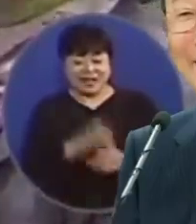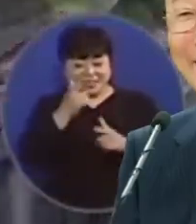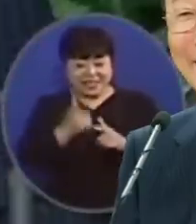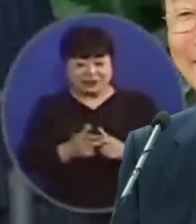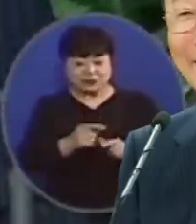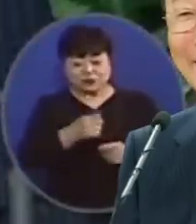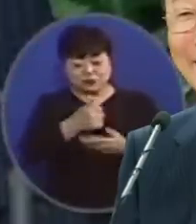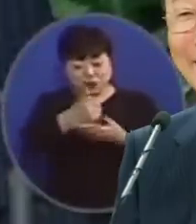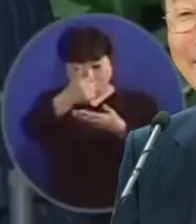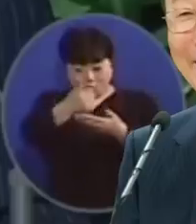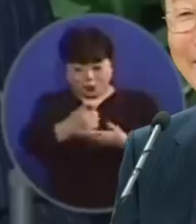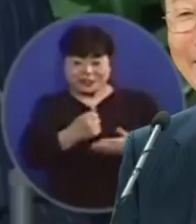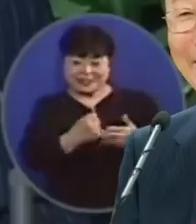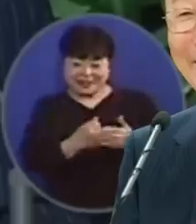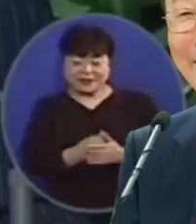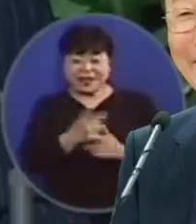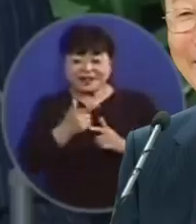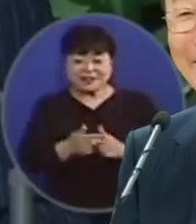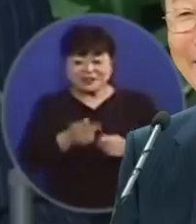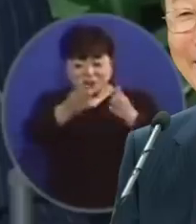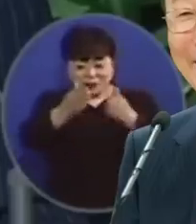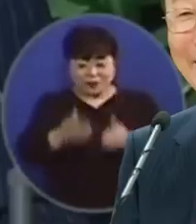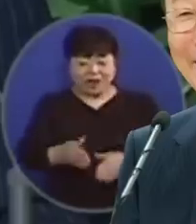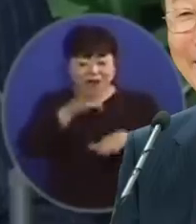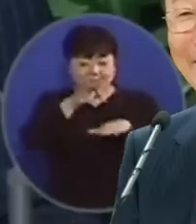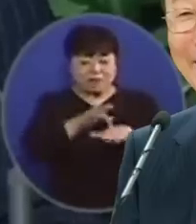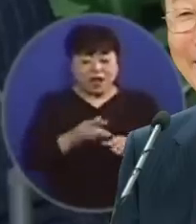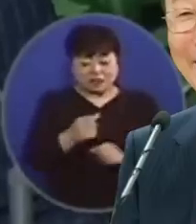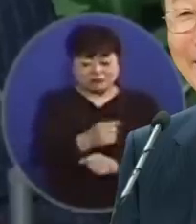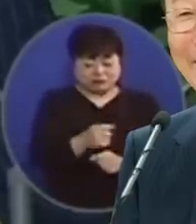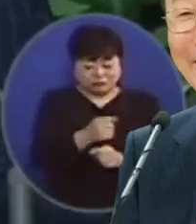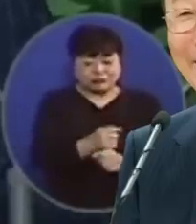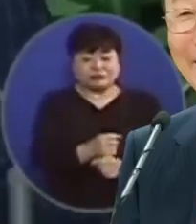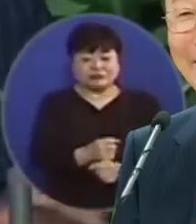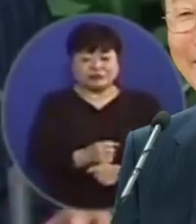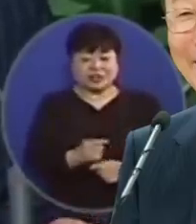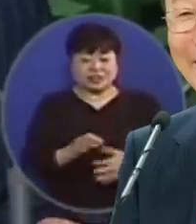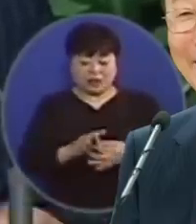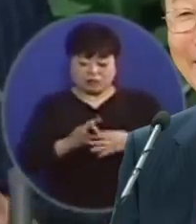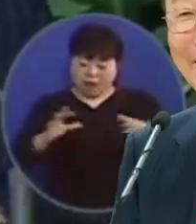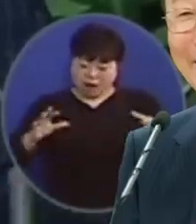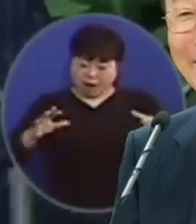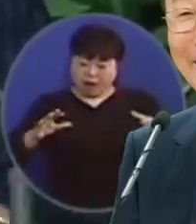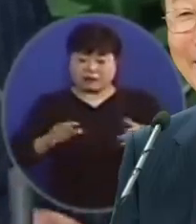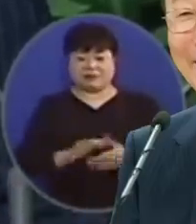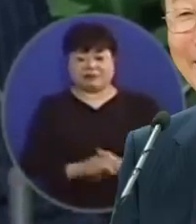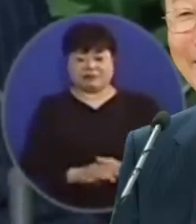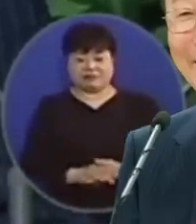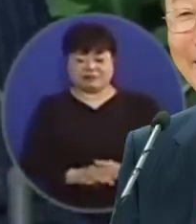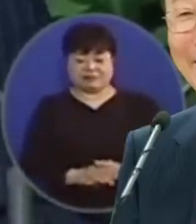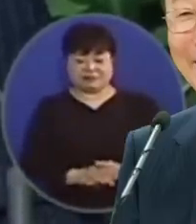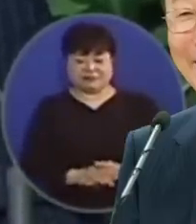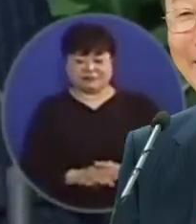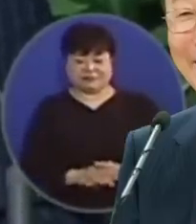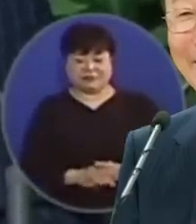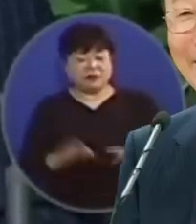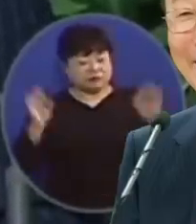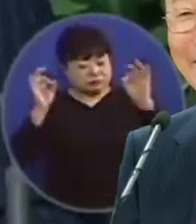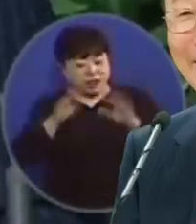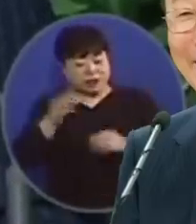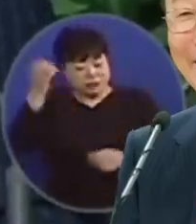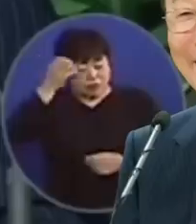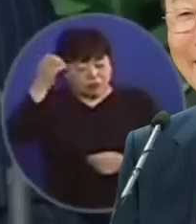예수님을 구주로 모시니까 예수님을 통해서 마귀가 묶어놓은 모든 끈이 다 끊어지고 속박이 사라지고 우리